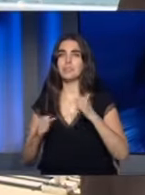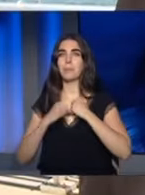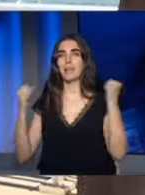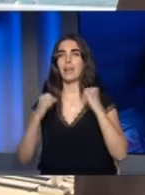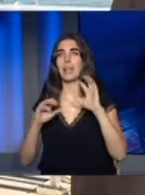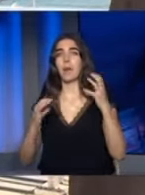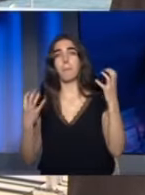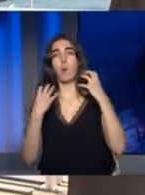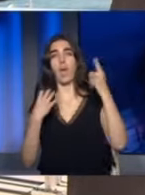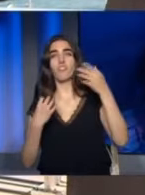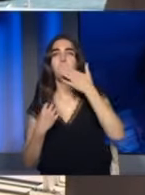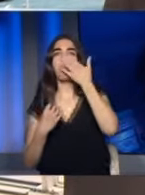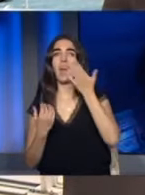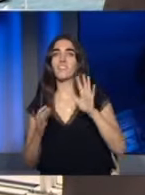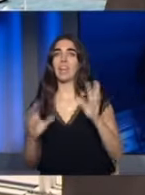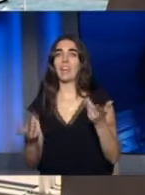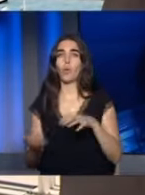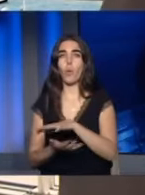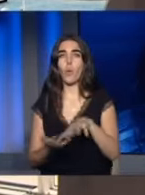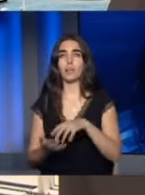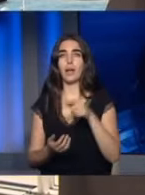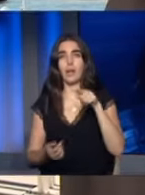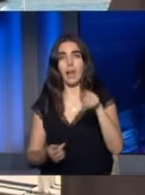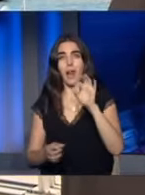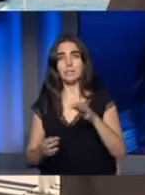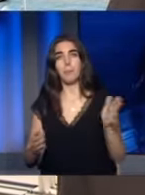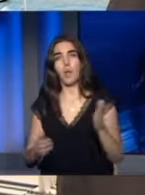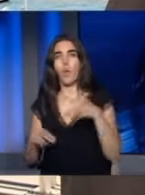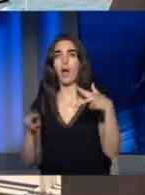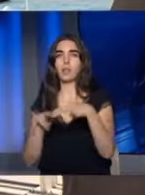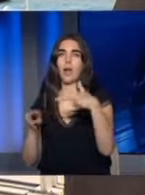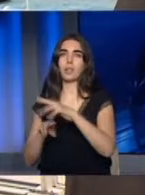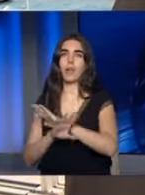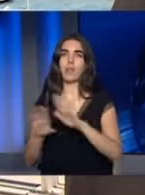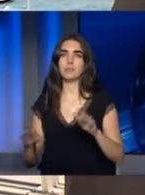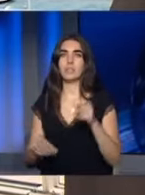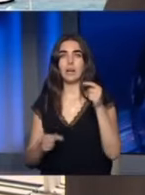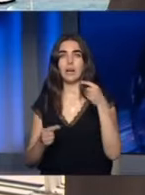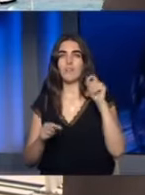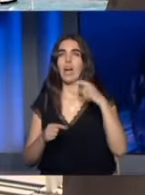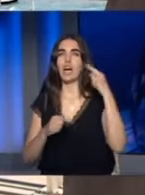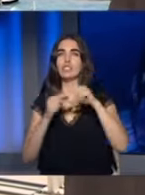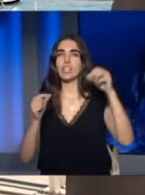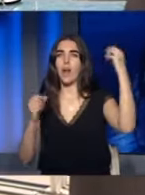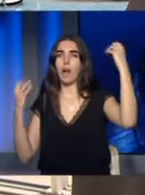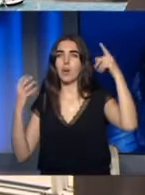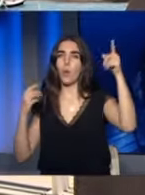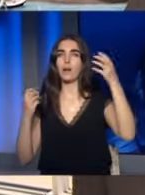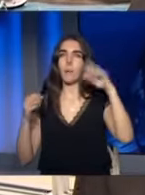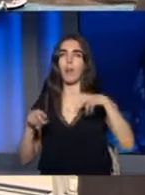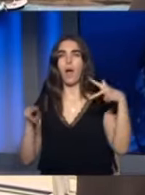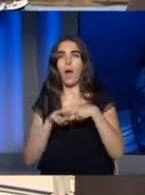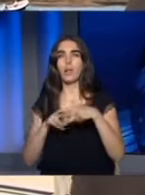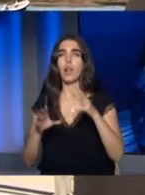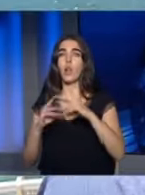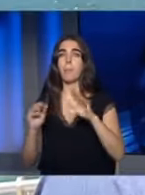بعرف يعني انا بالنسبه للوضع ان يعني انه بيقطعوها كثير وحتى الاشتراك كمان عم يقطعوا كثير بس بالبيت بتضلك